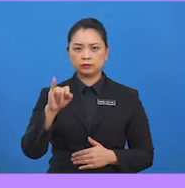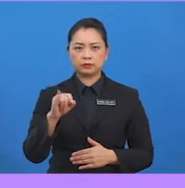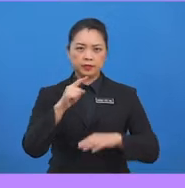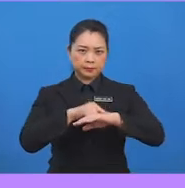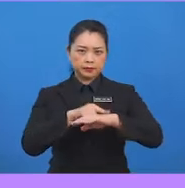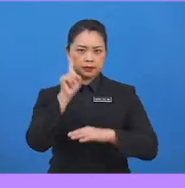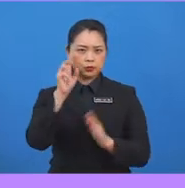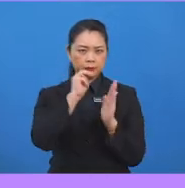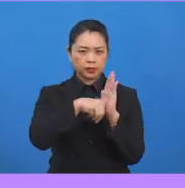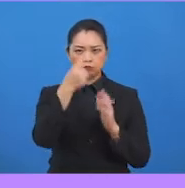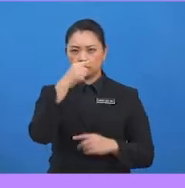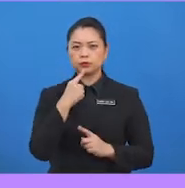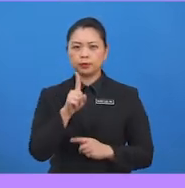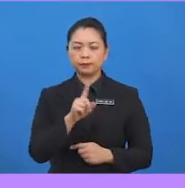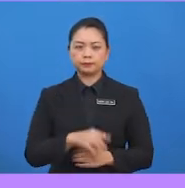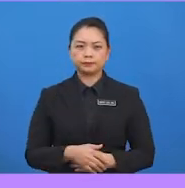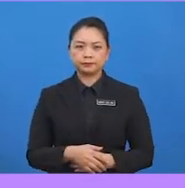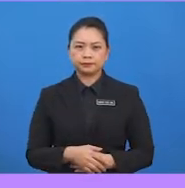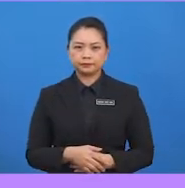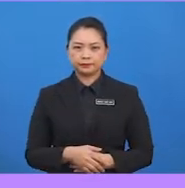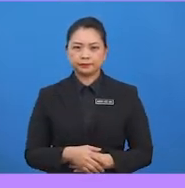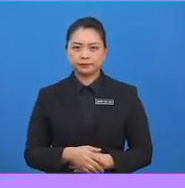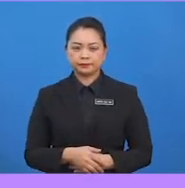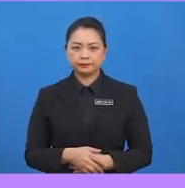masa 1 minit untuk menjawab.